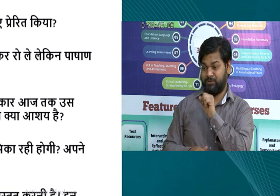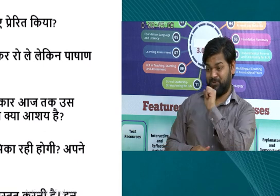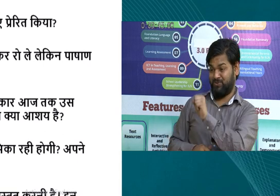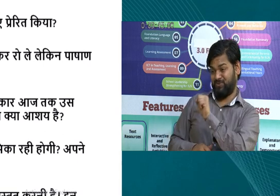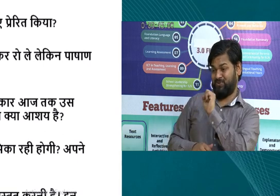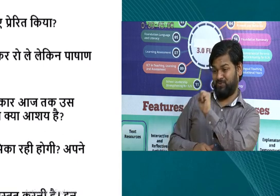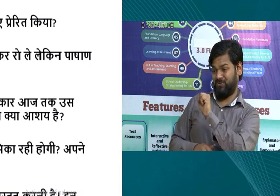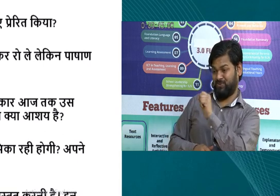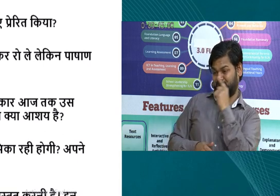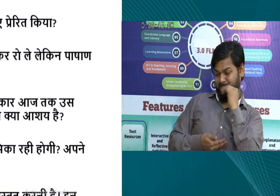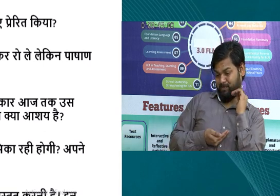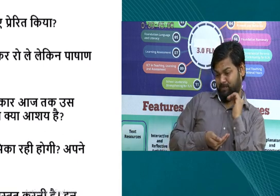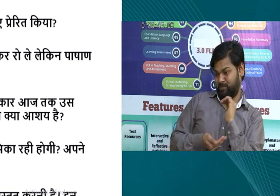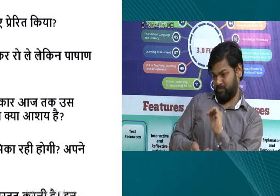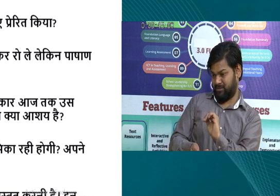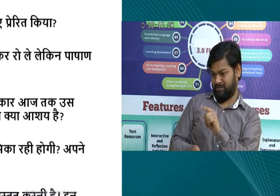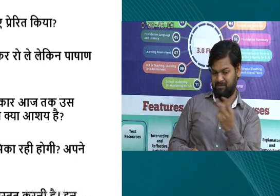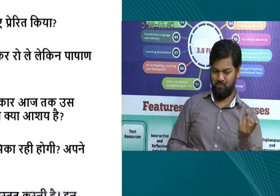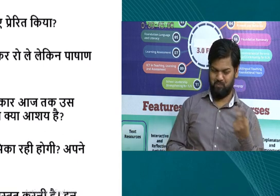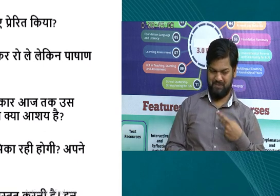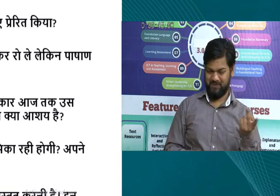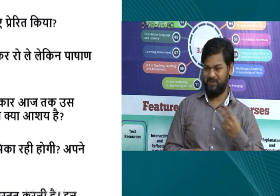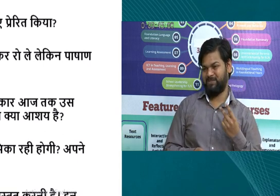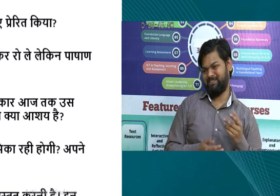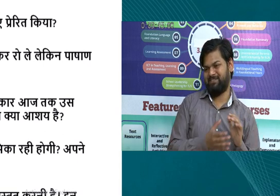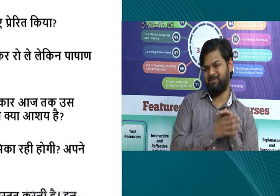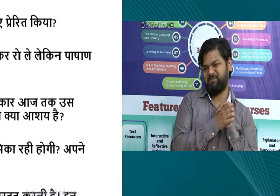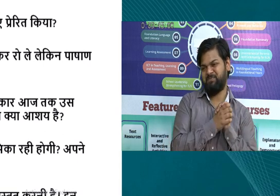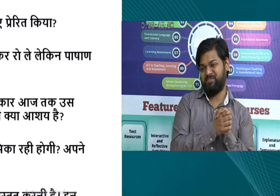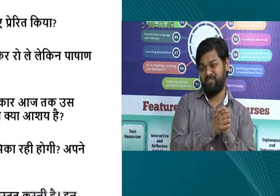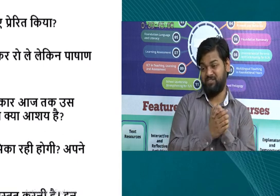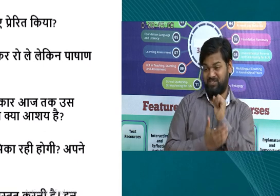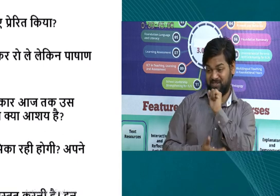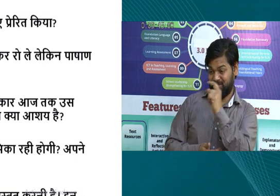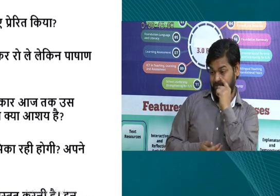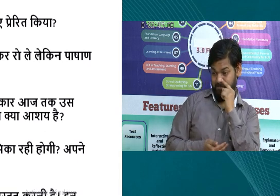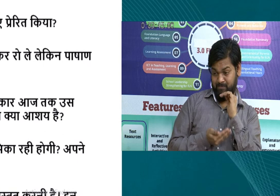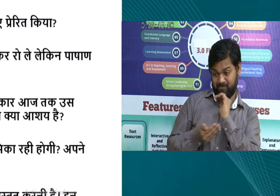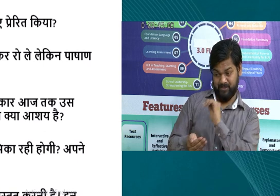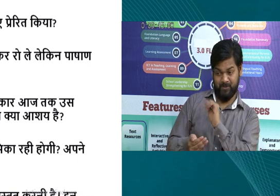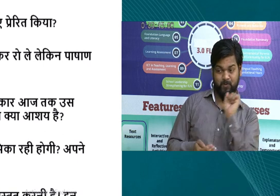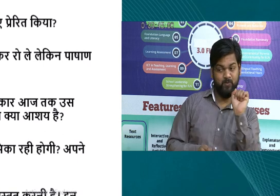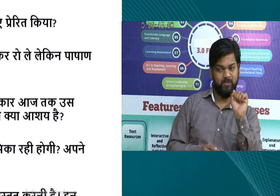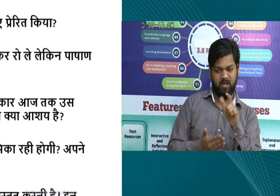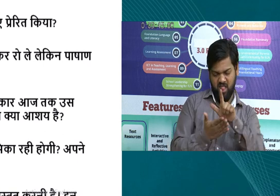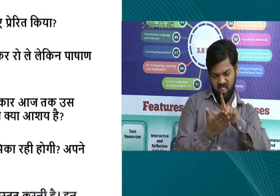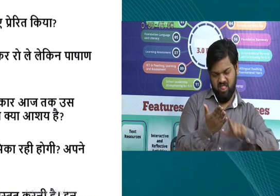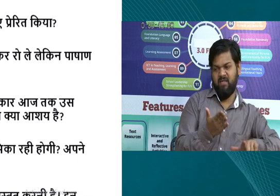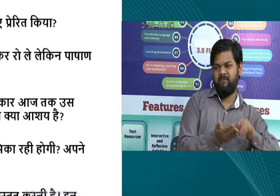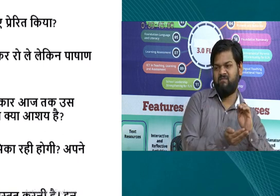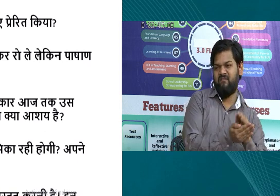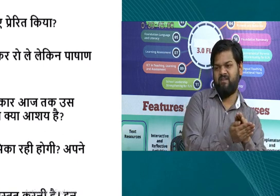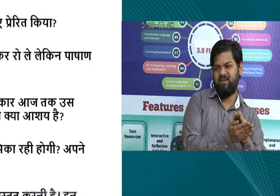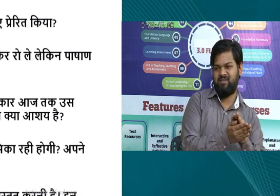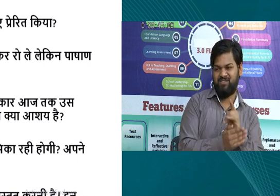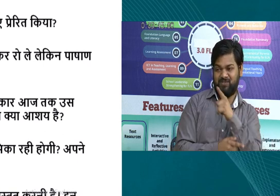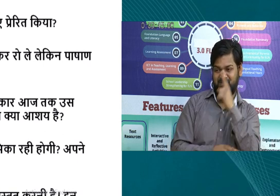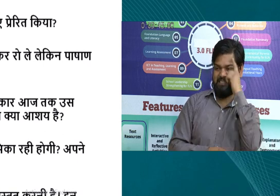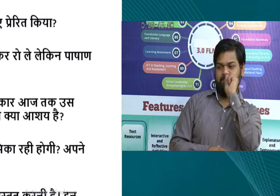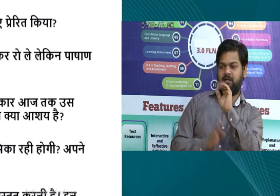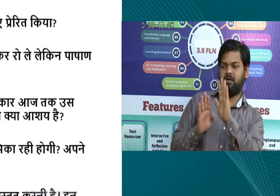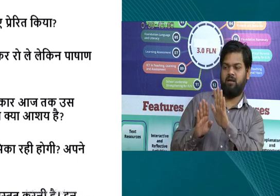मां जाए भाई मेरे महल को ना तोड़े फिर वह कहते हैं की आपकी बेटी का एक पत्र भी मेरे पास है आप को याद होगा आप मेरे यहां आते द मुझे